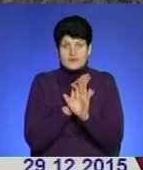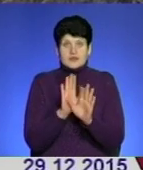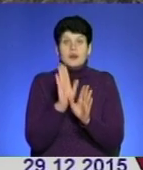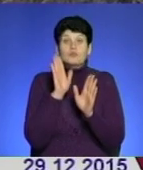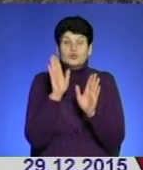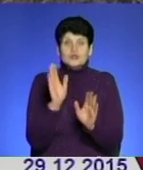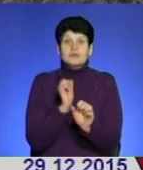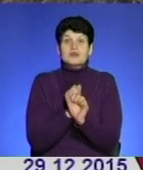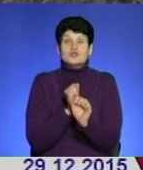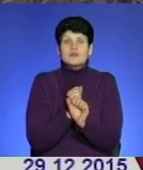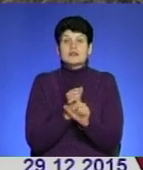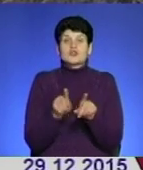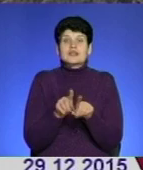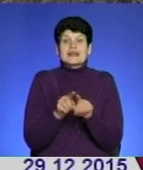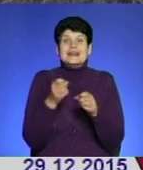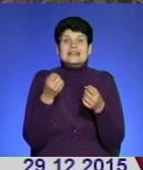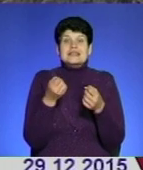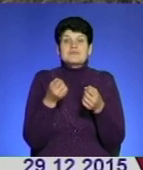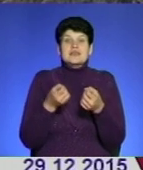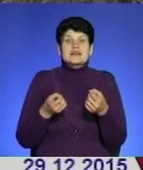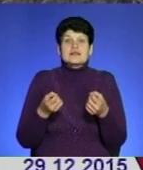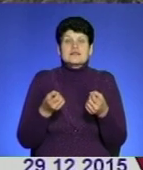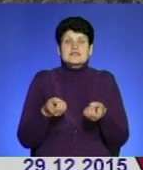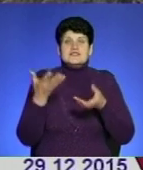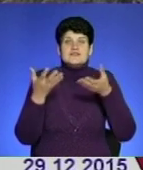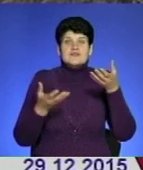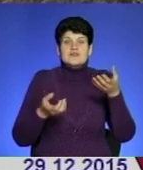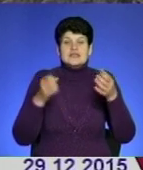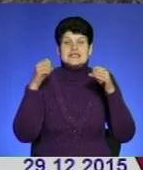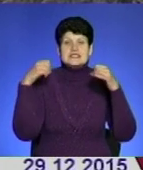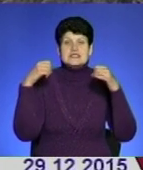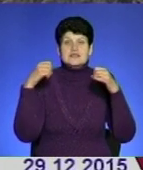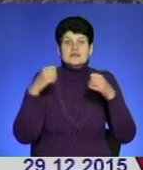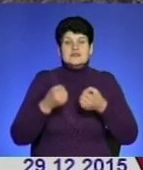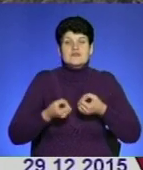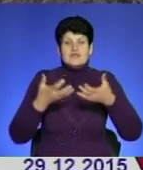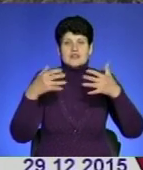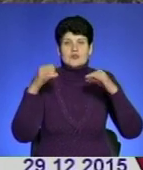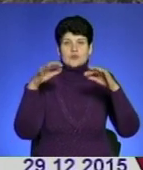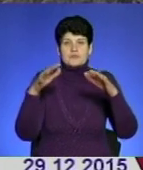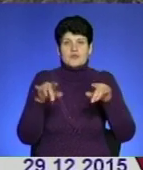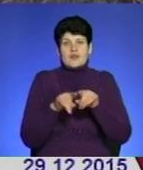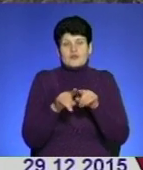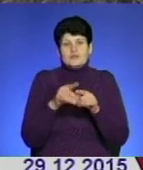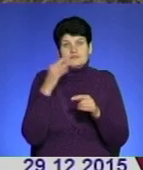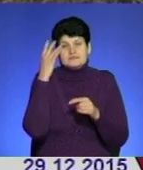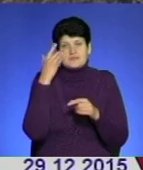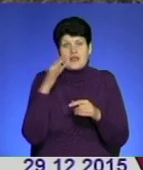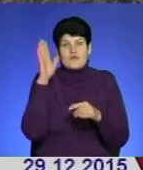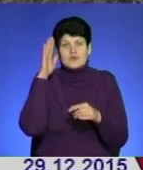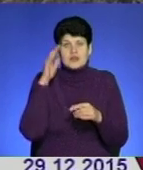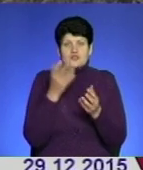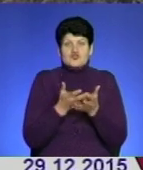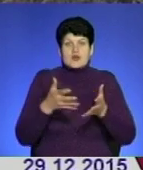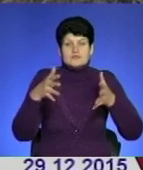буде працювати в вигляді світла. Теж буде ілюзія води, чаші будуть